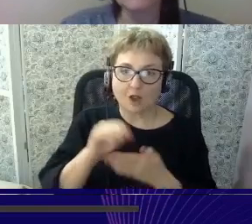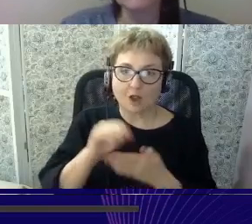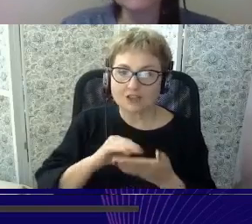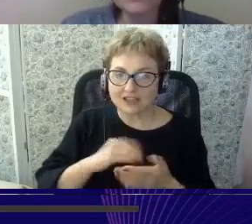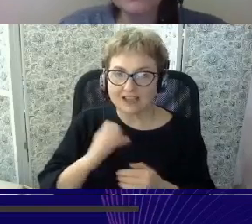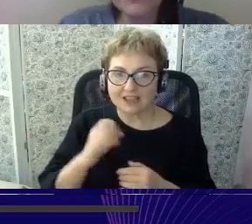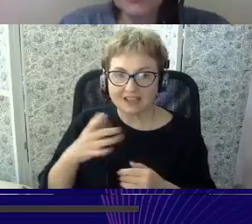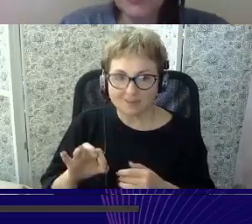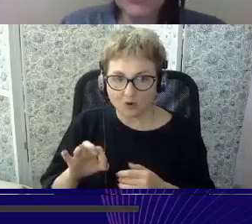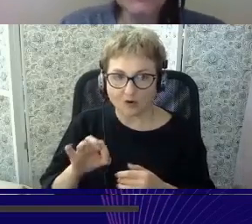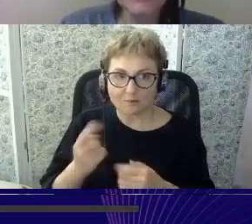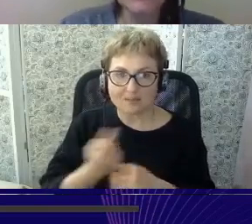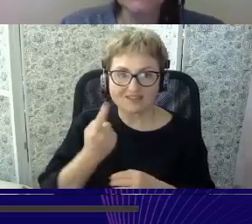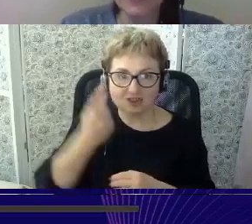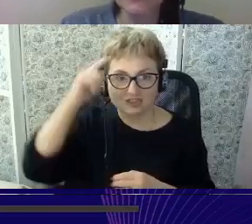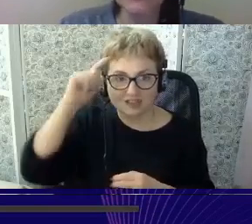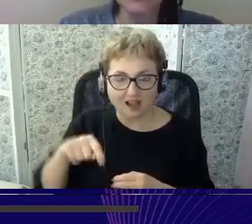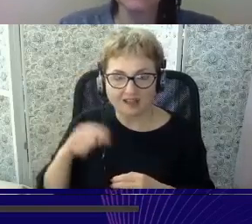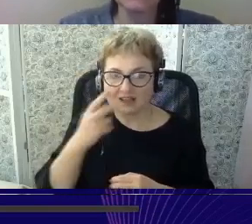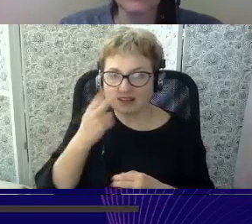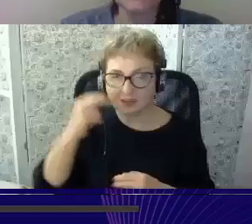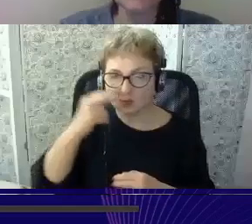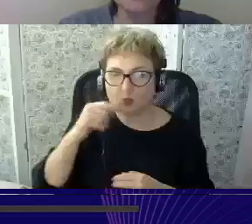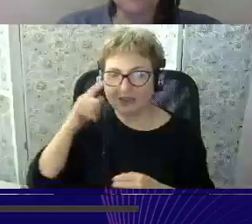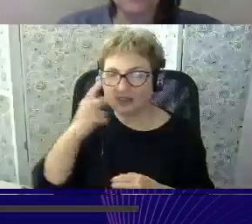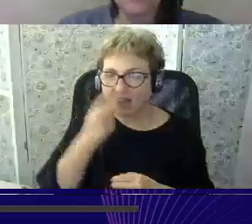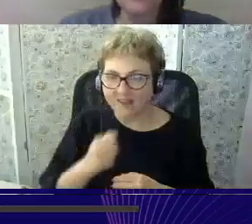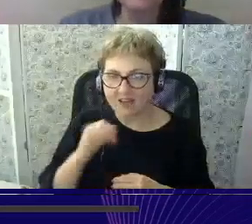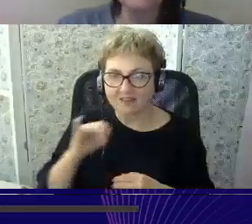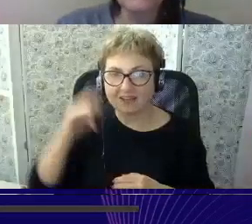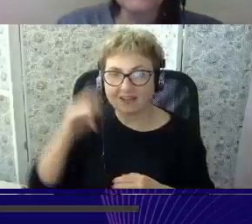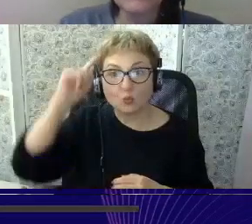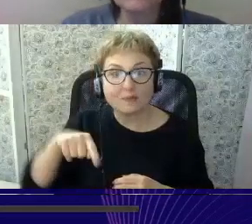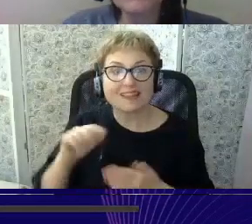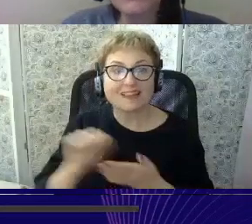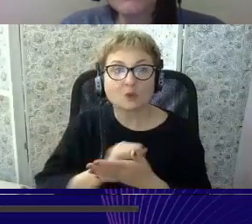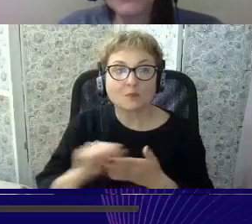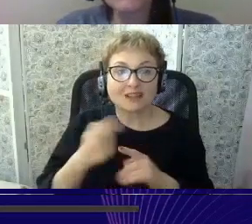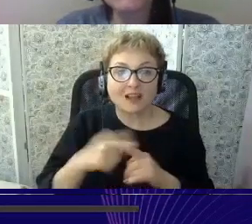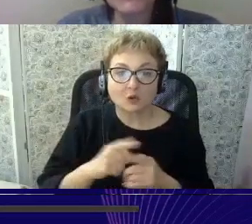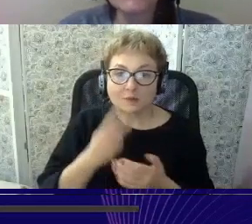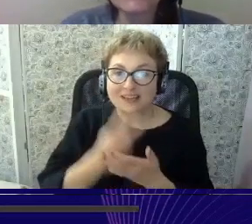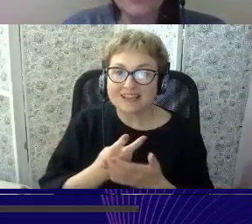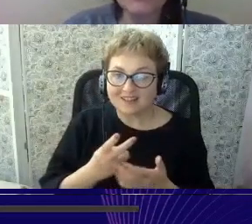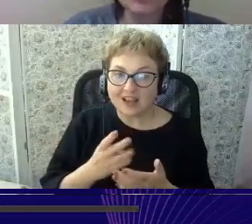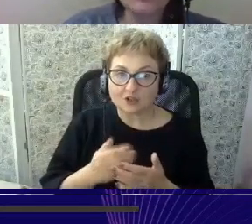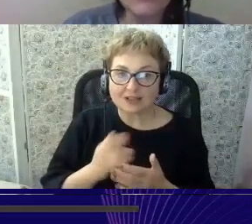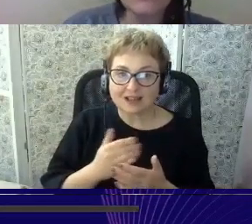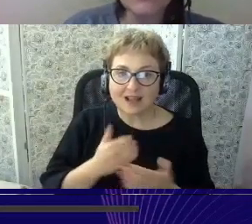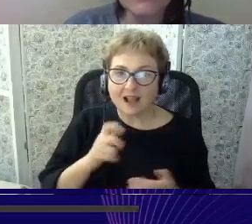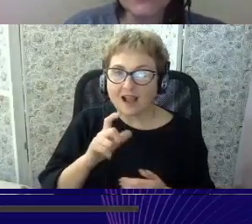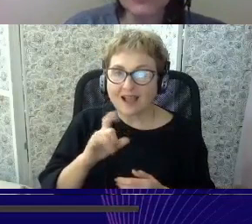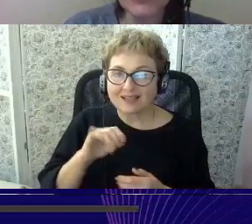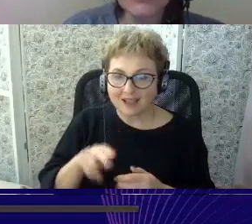оценивания его первичных знаний, навыков и умений. Документы, которые предъявляются на этапе